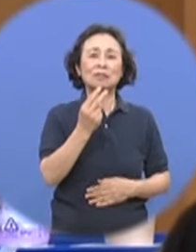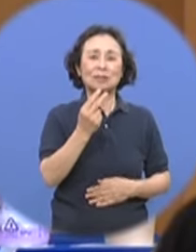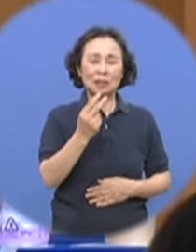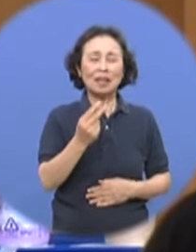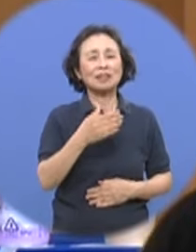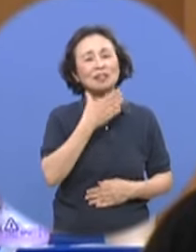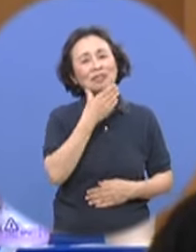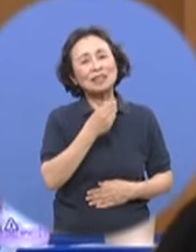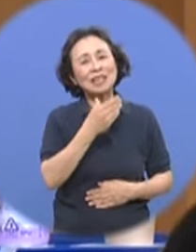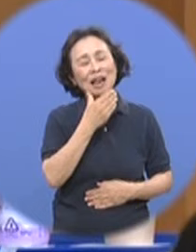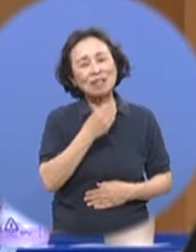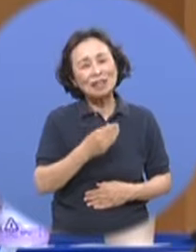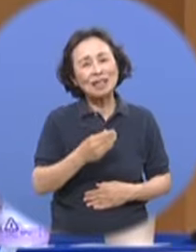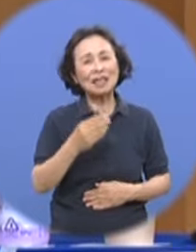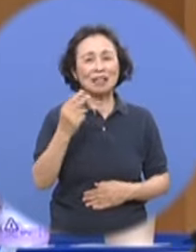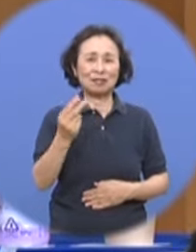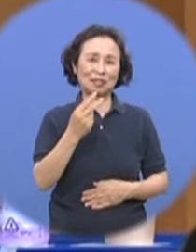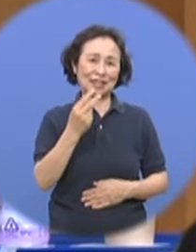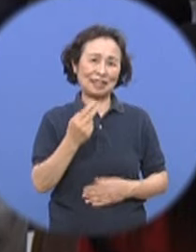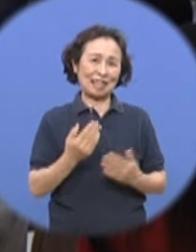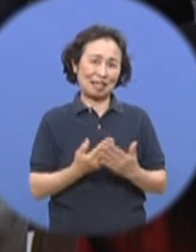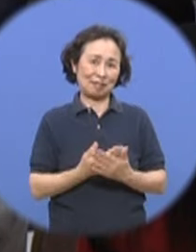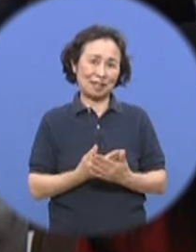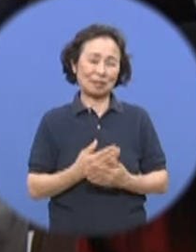く幸せな空気感なんですよ。